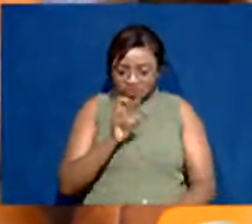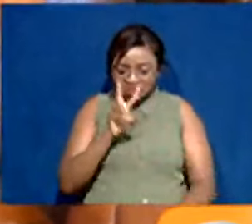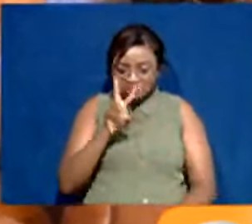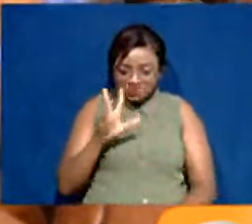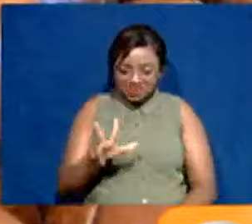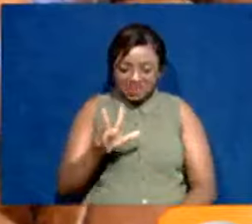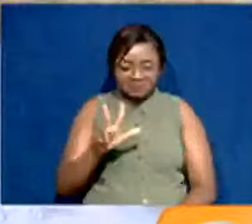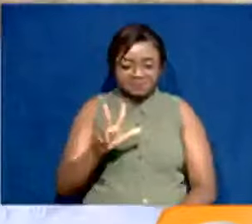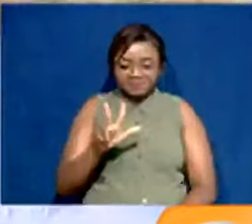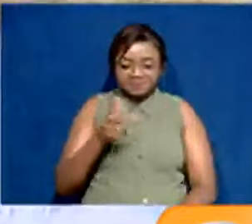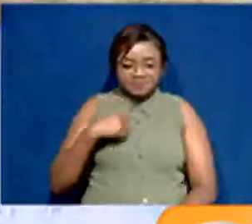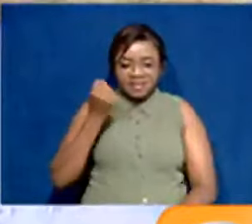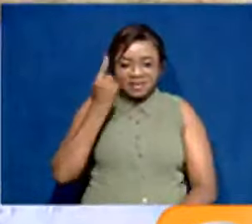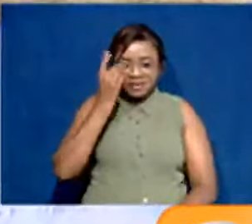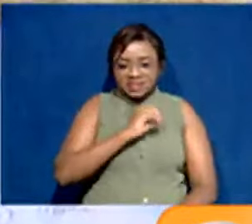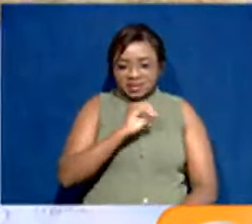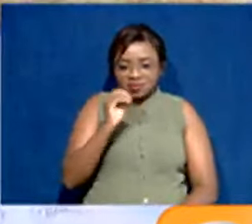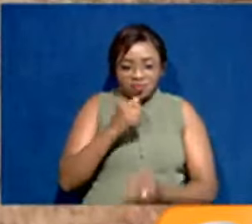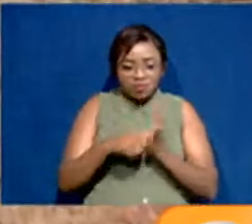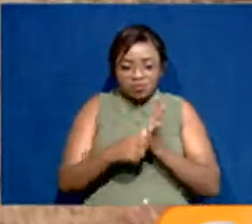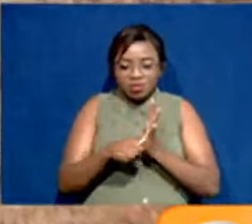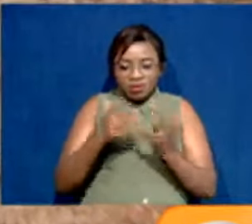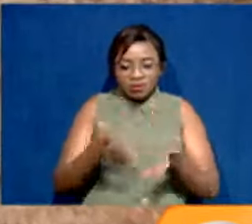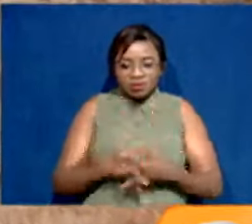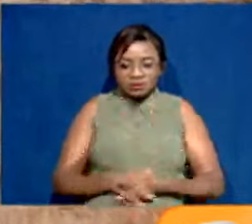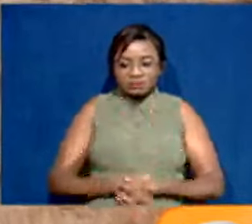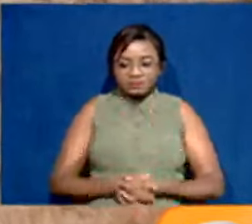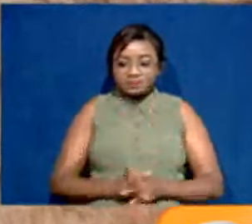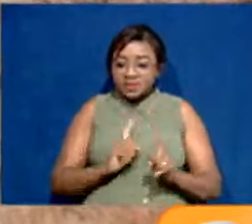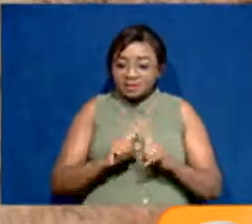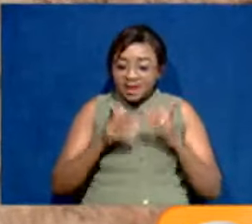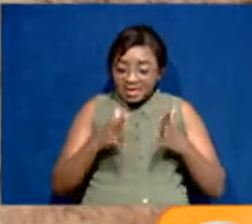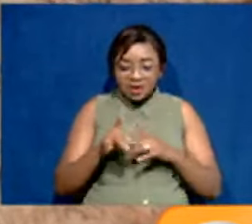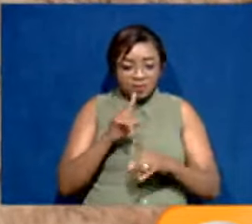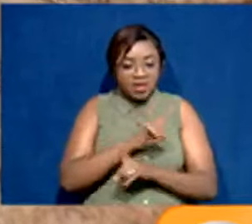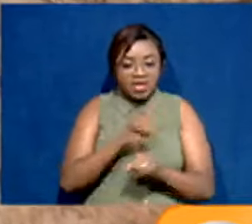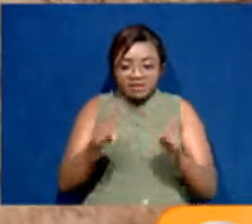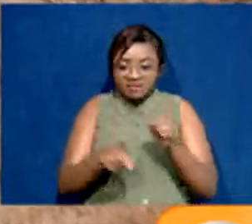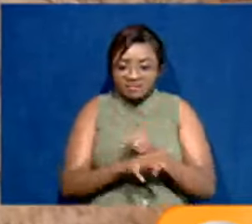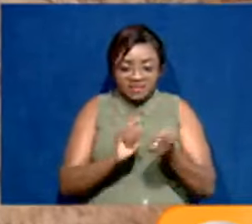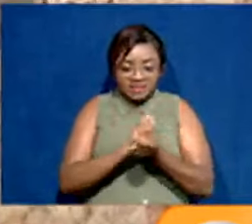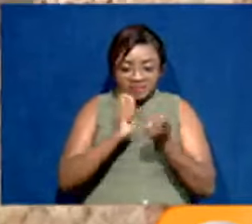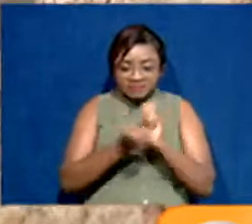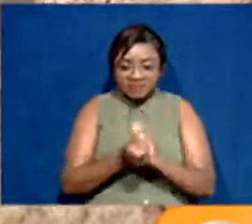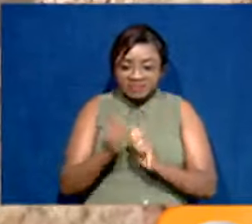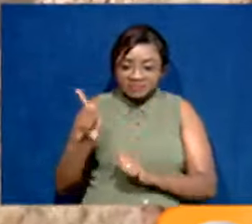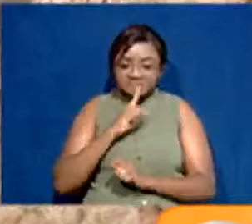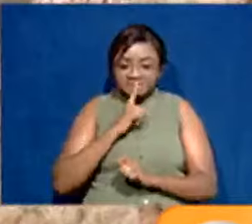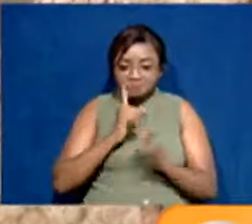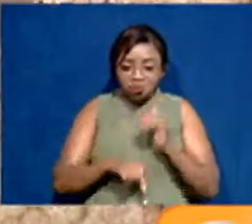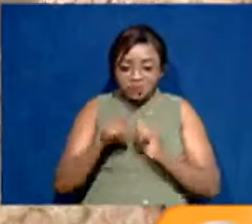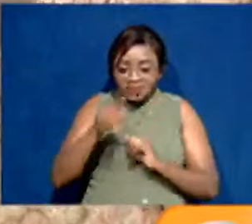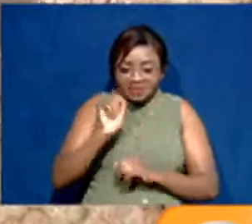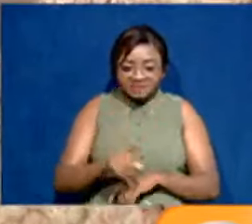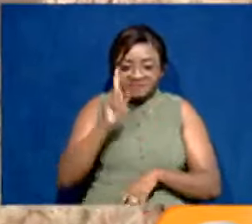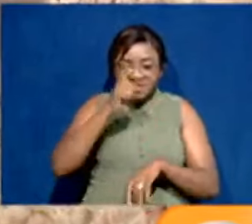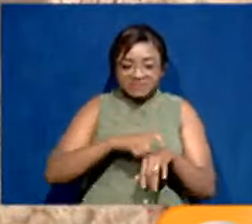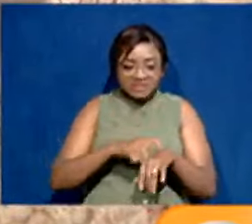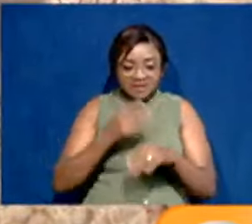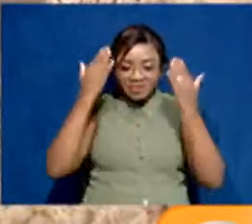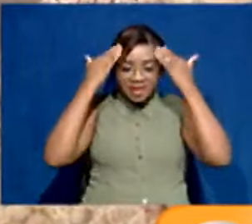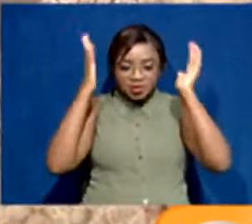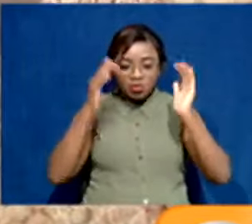2023, hatuelewi nini ilifanyika. However, things have changed and they say for the first time in years, they do not know